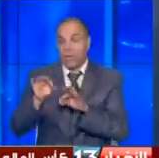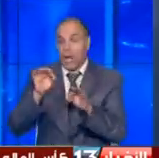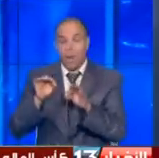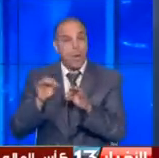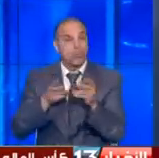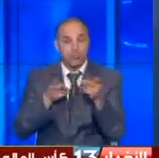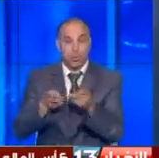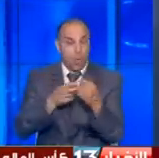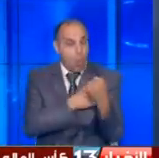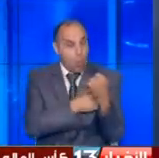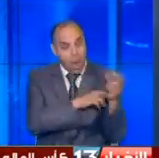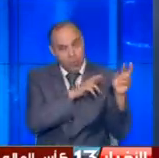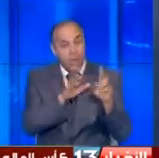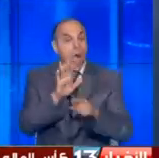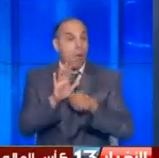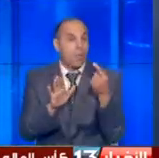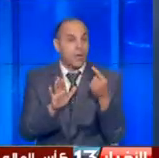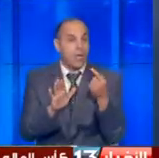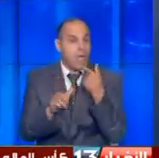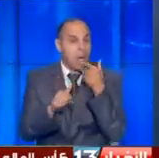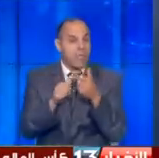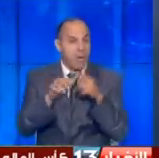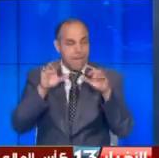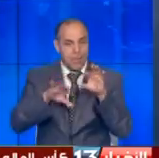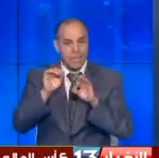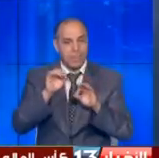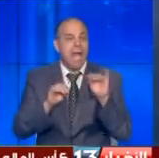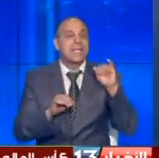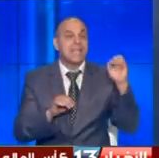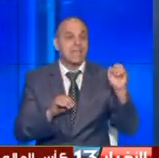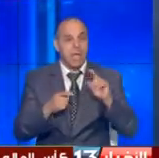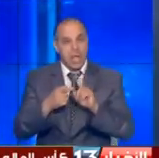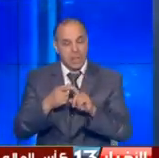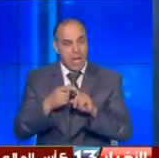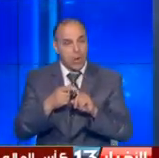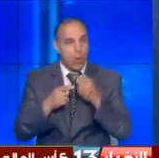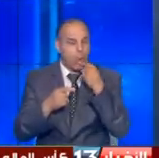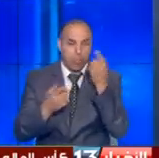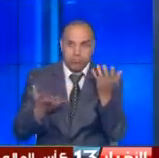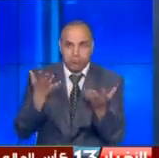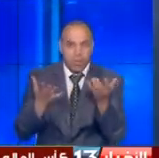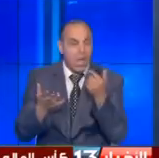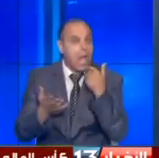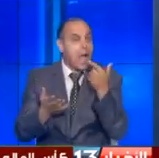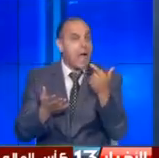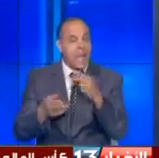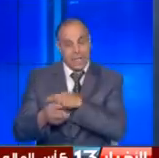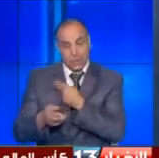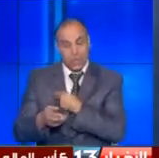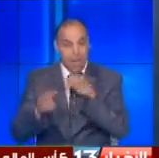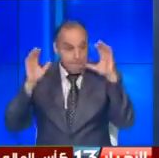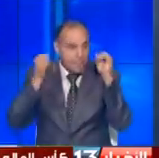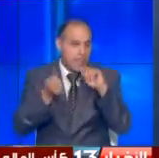تسجل حضورها بقوة لأول مرة على غرار المنتخب الأيسلندي، وأخرى تكذب كل التكهنات على غرار سويسرا